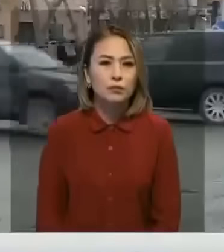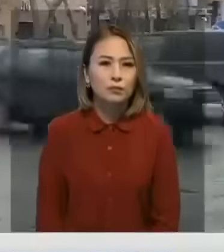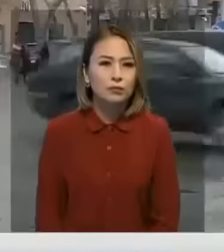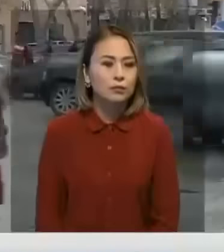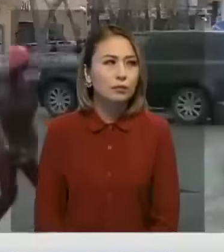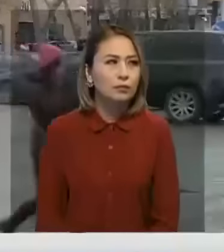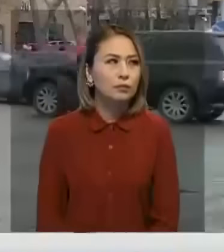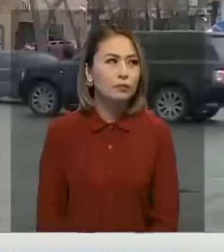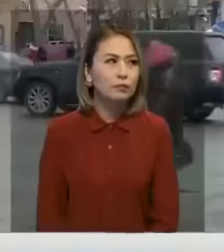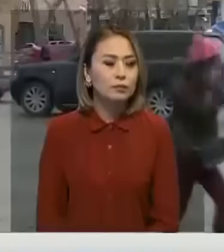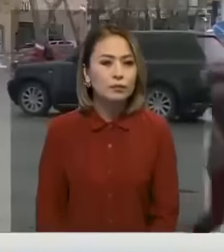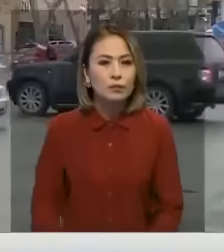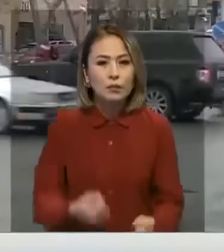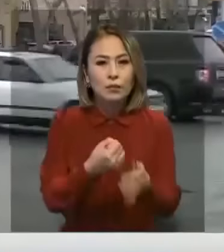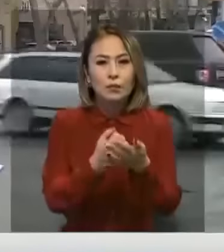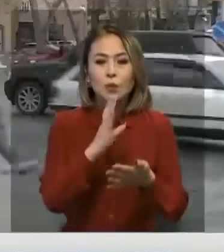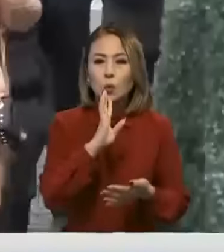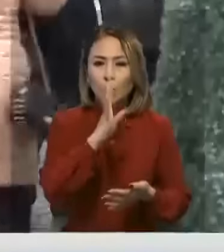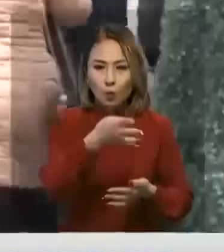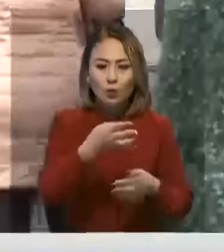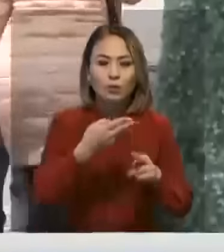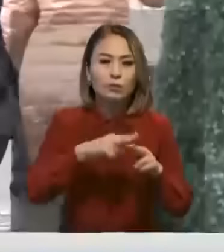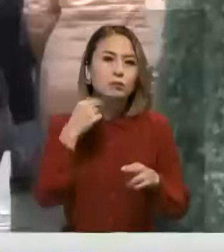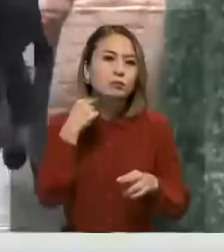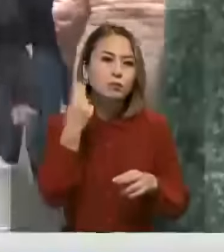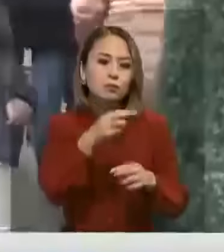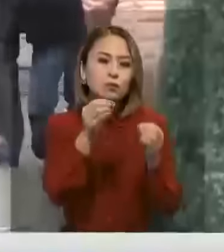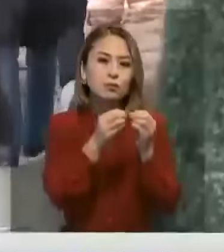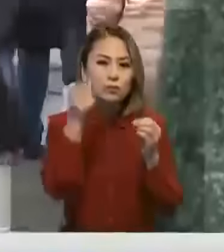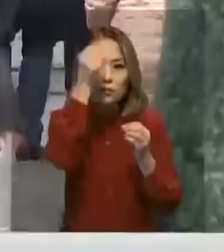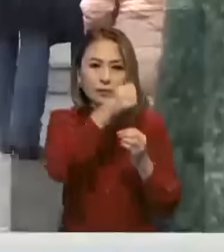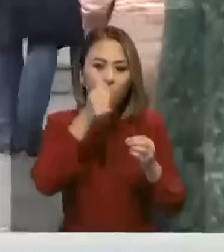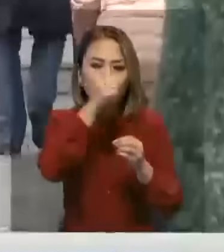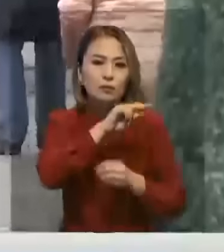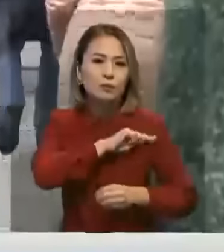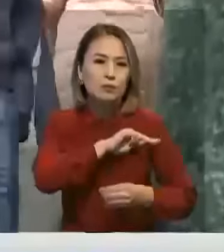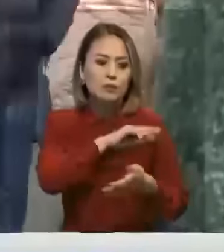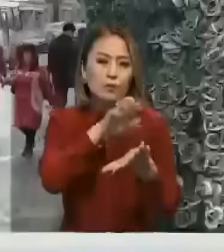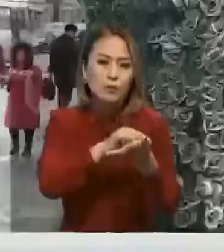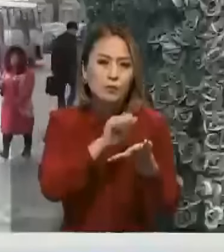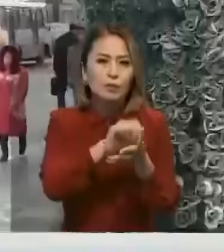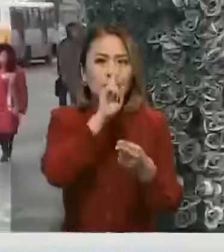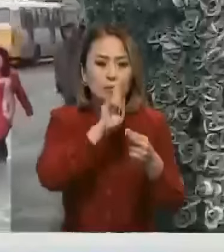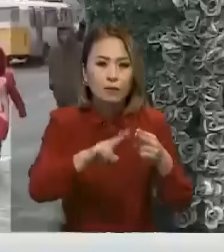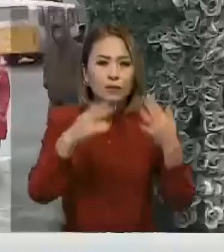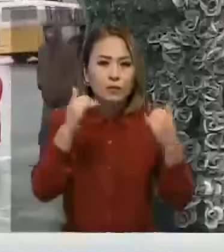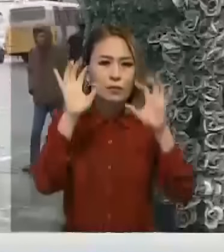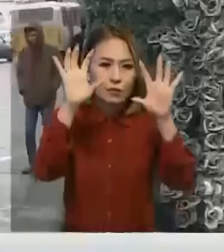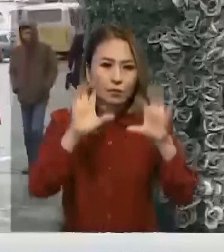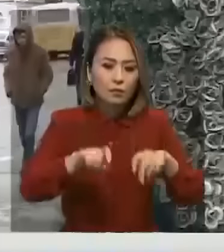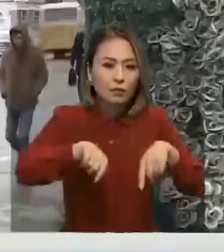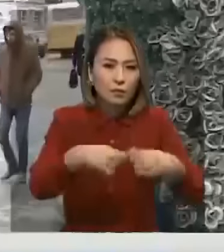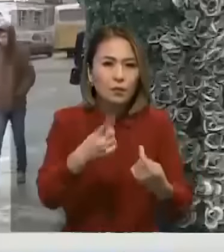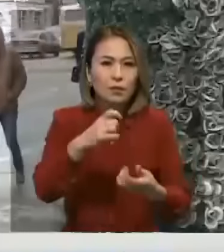Махатаев сот үкімімен 4 жылға бас бостандығынан және 10 жылға кәсіпкерлік қызметпен айналысу құқығынан айырылды. Заңсыз